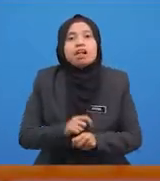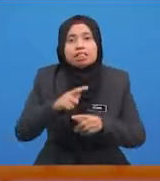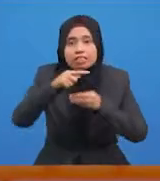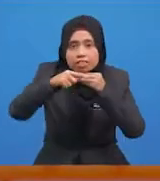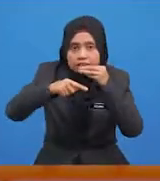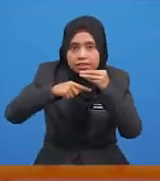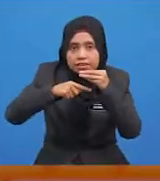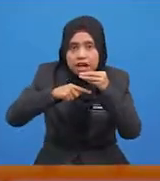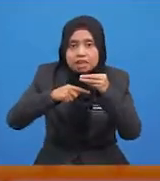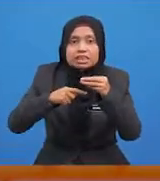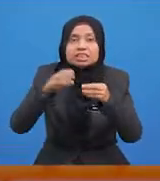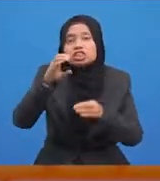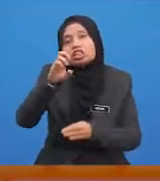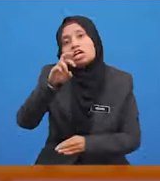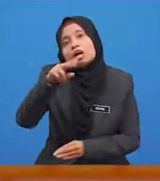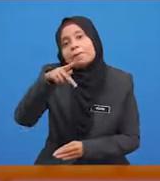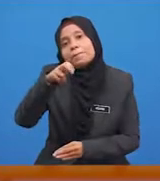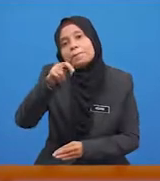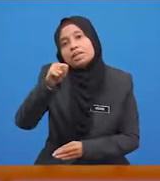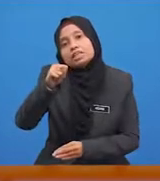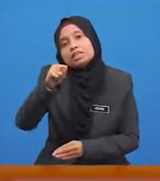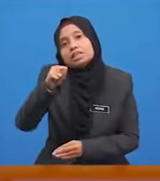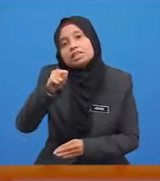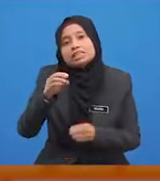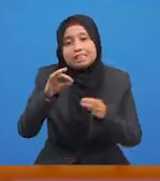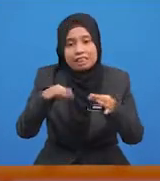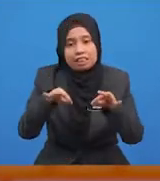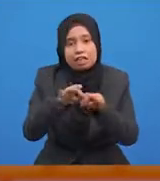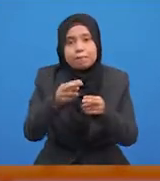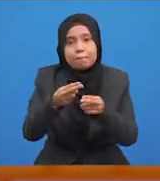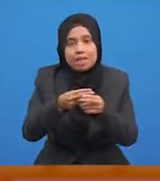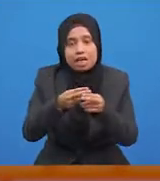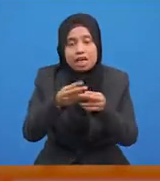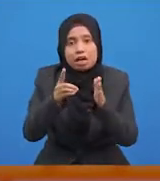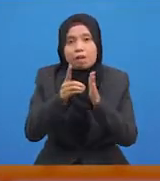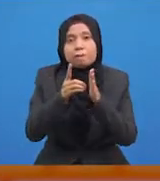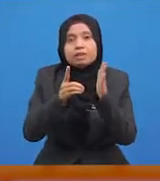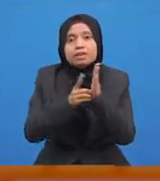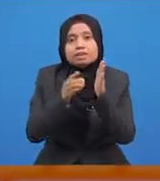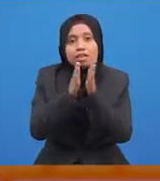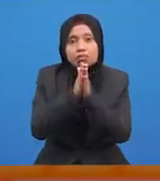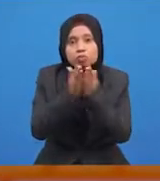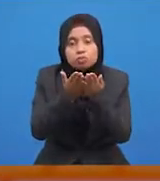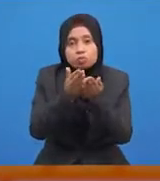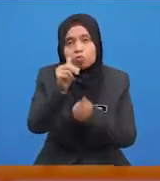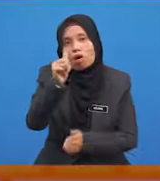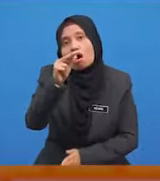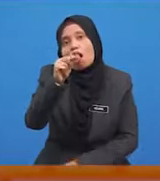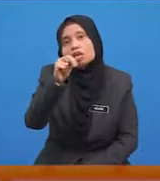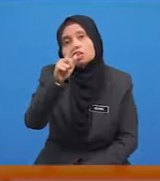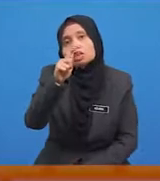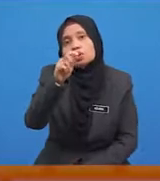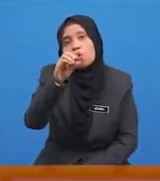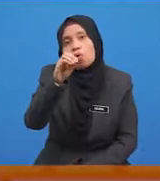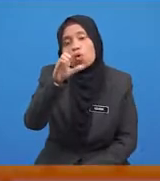tentang cerpen Oren karya Saifulizam Yahaya berdasarkan buku antologi